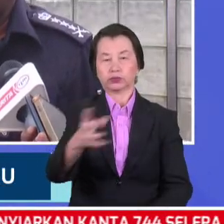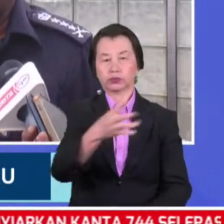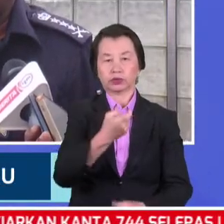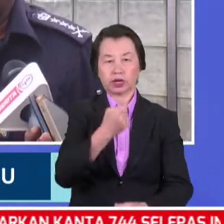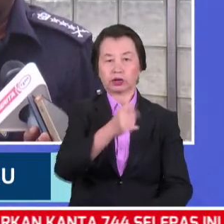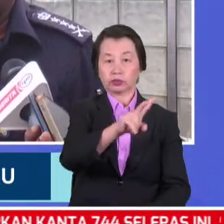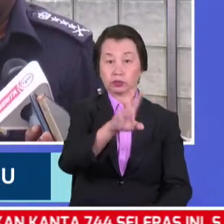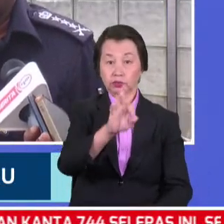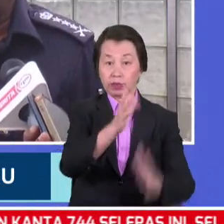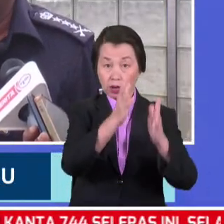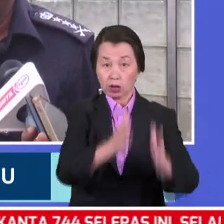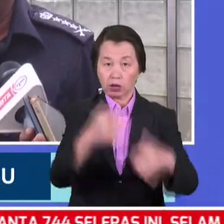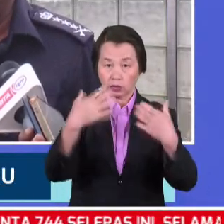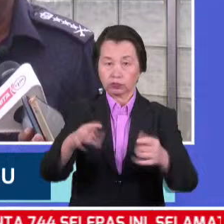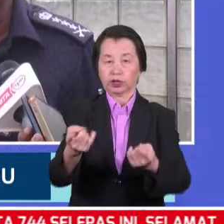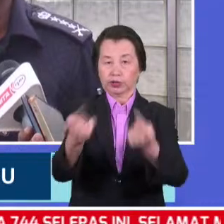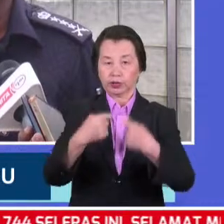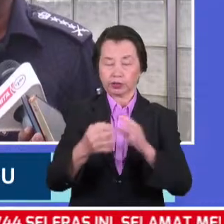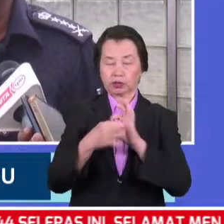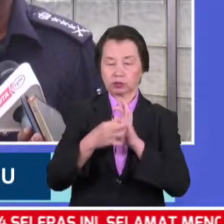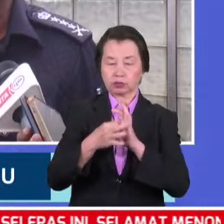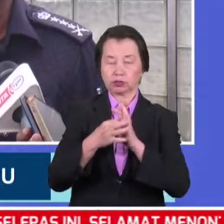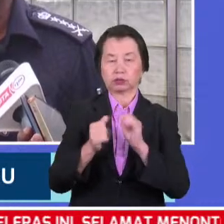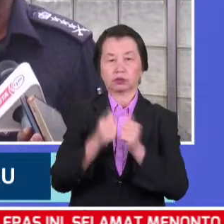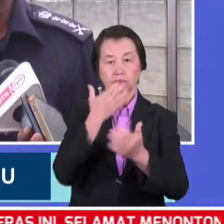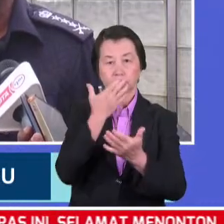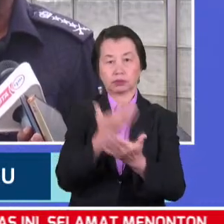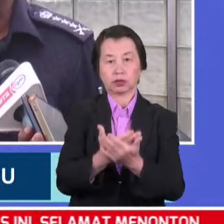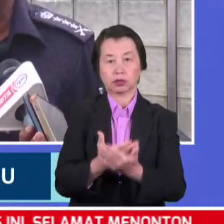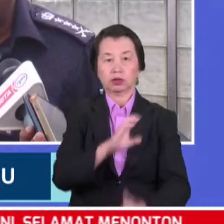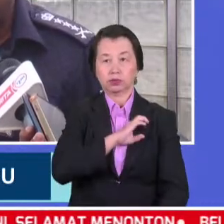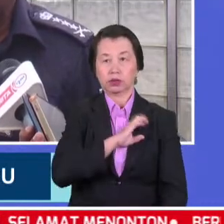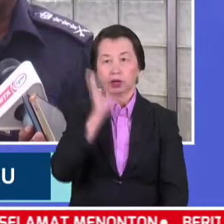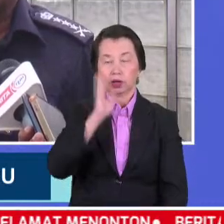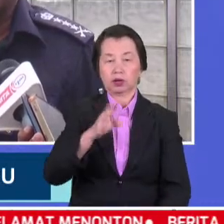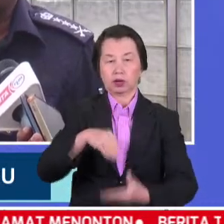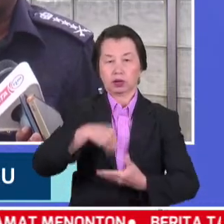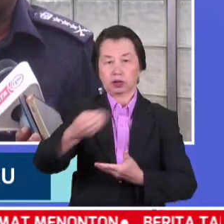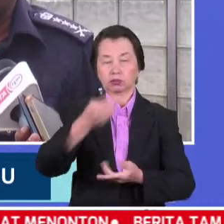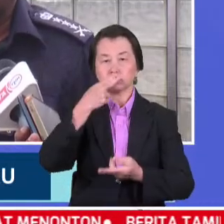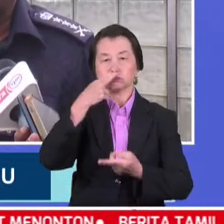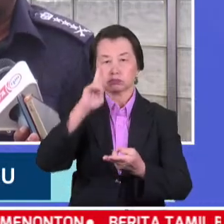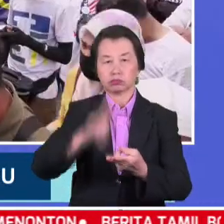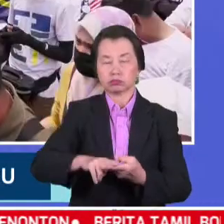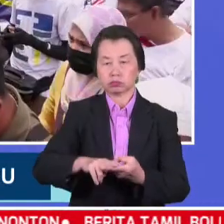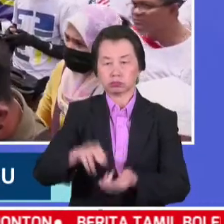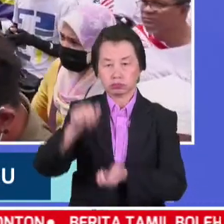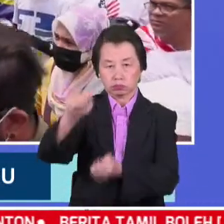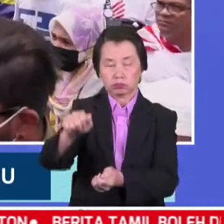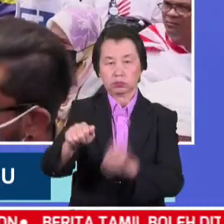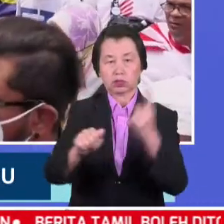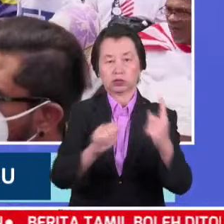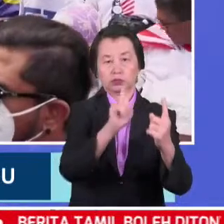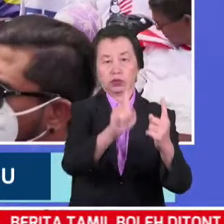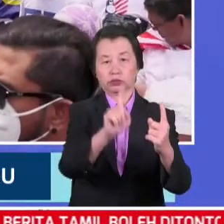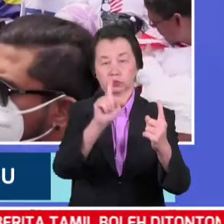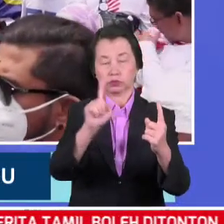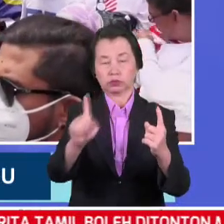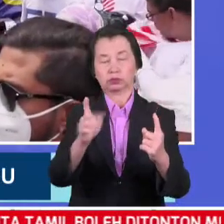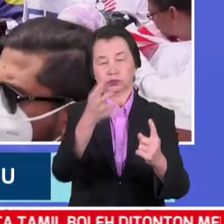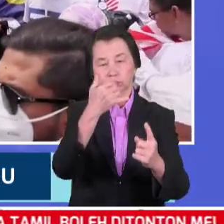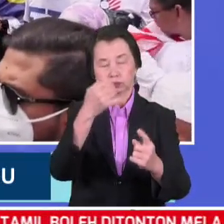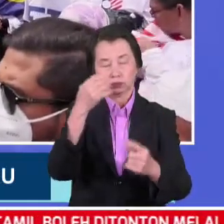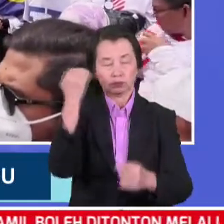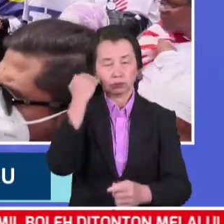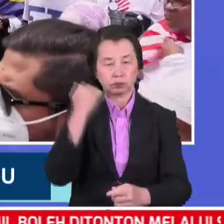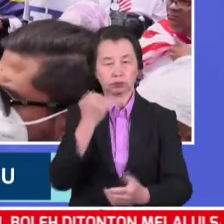daripada 29 individu telah memberi kerjasama yang baik. Polis akan mengeluarkan notis di bawah Seksyen 111 Kanun